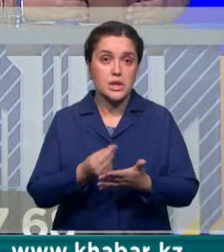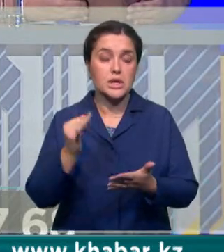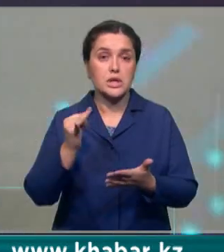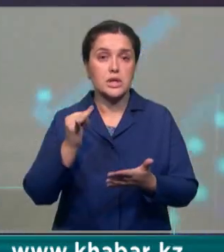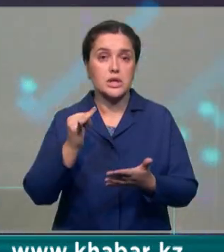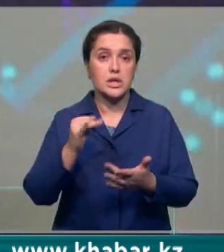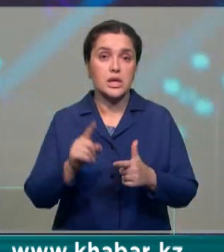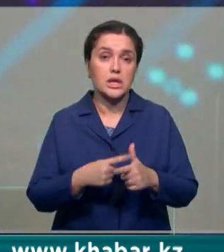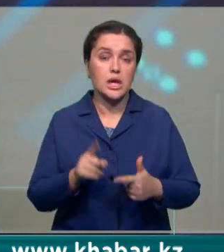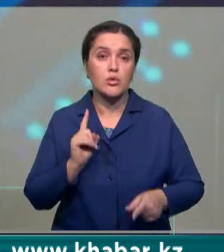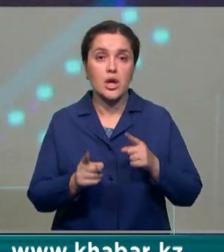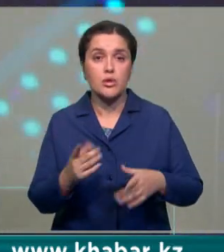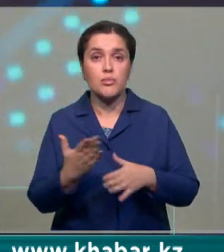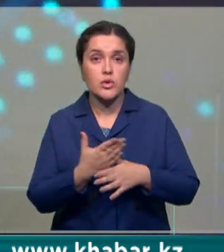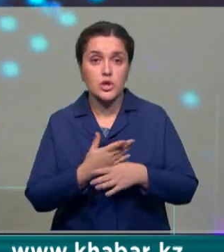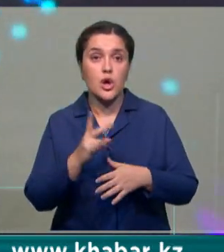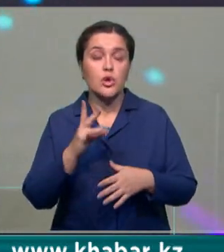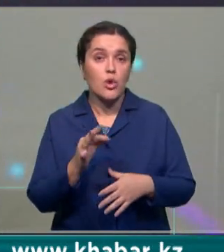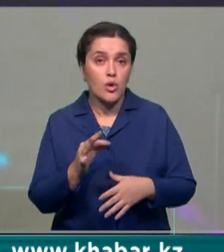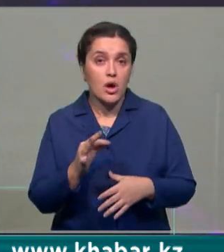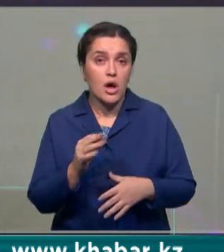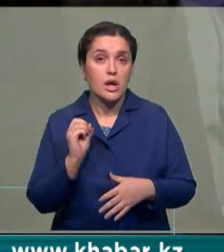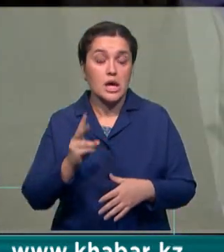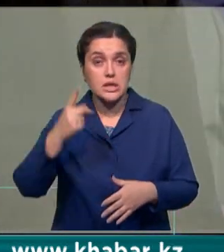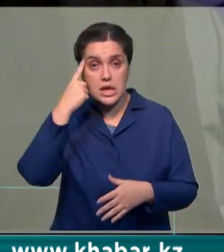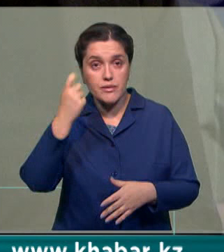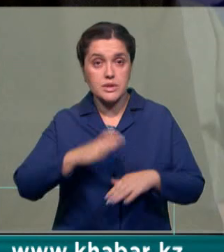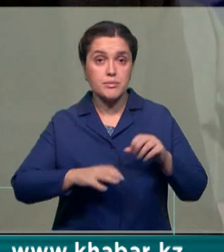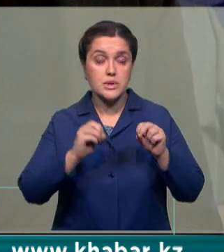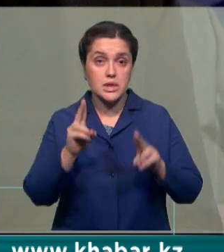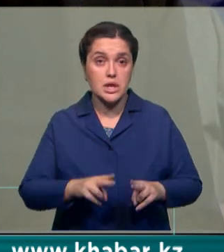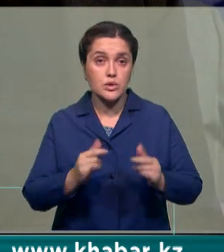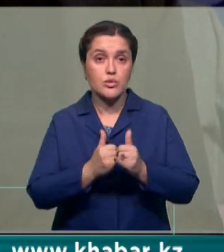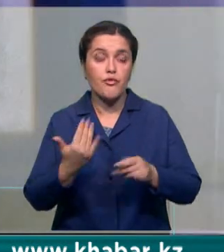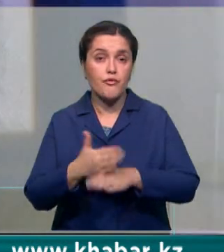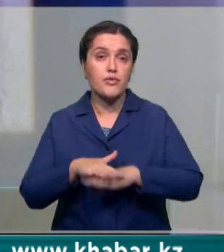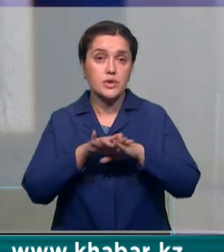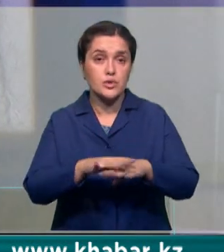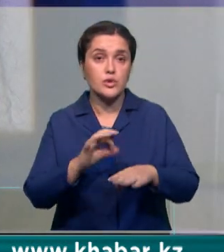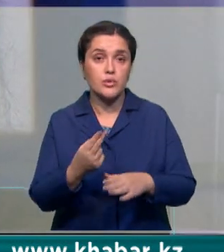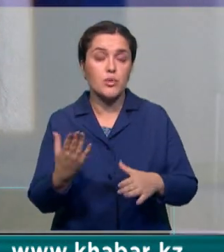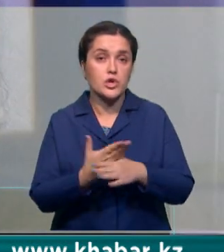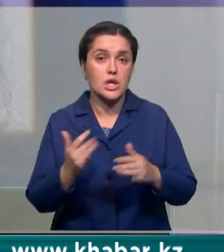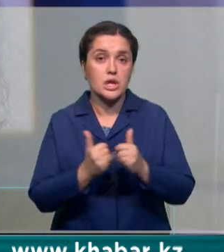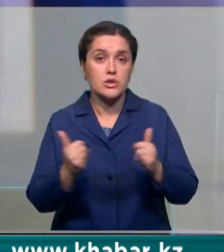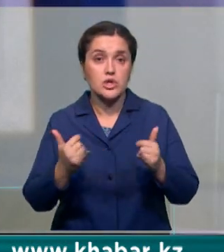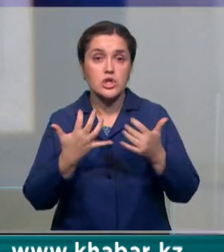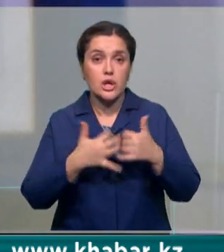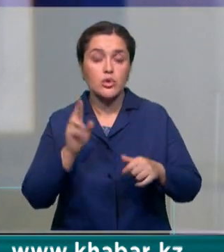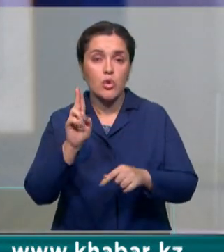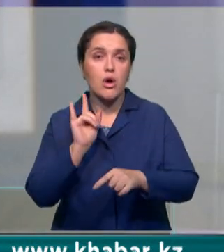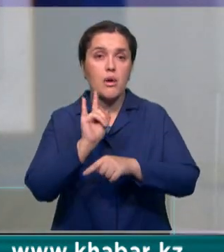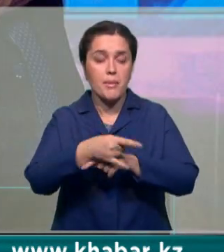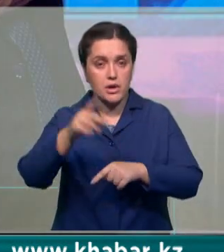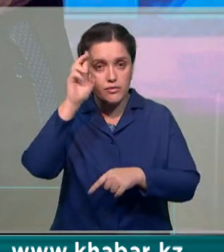выплаты, благотворительную или натуральную помощь. Но, как заявили эксперты, с ростом выделяемых средств на социальную помощь растет и число